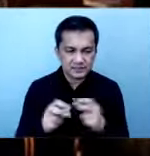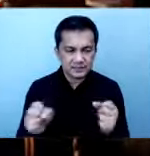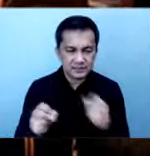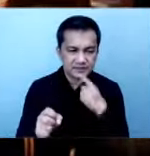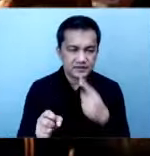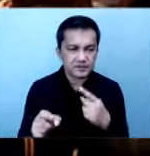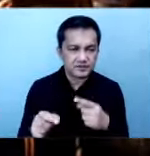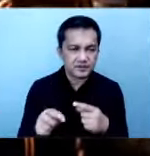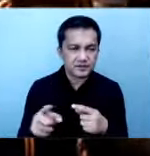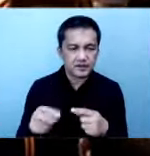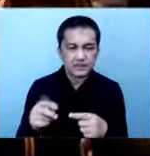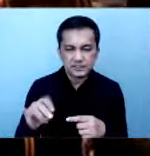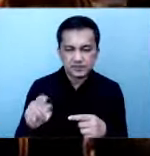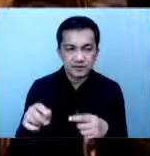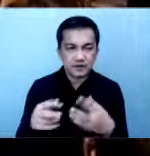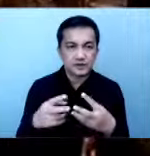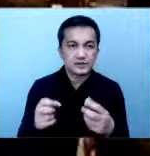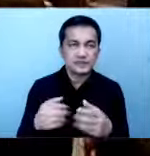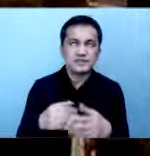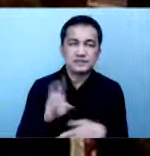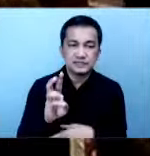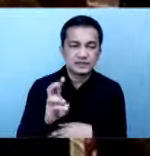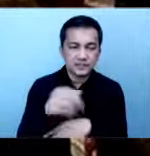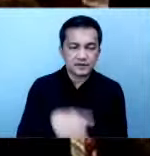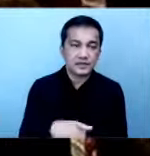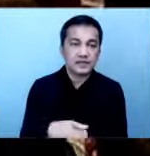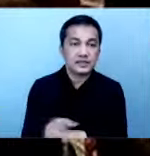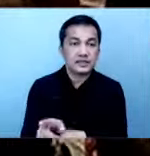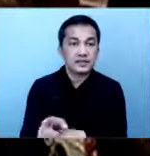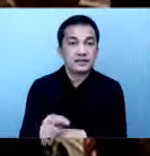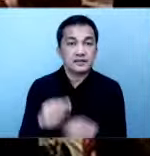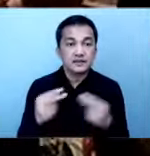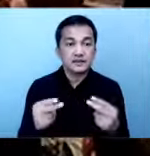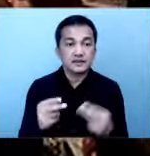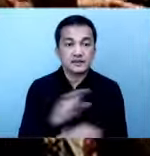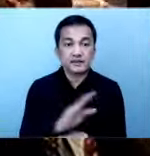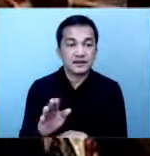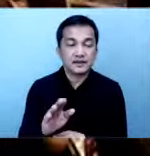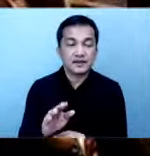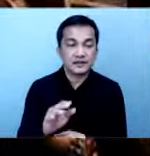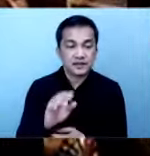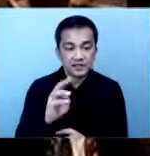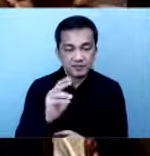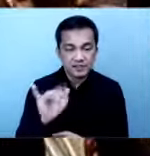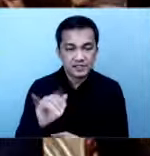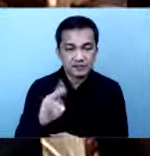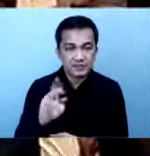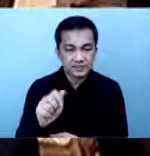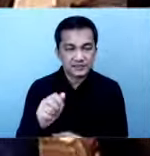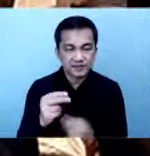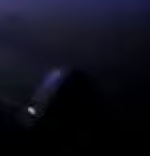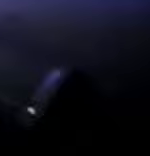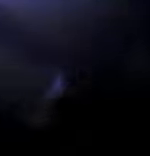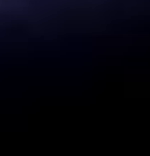Team Stalwarts alas 6 ng gabi. Nagbabalita mula sa frontline. Marty Bautista, News